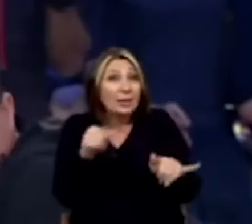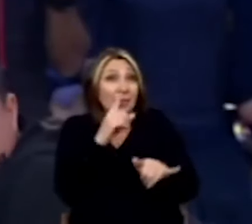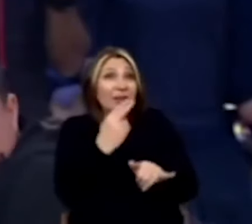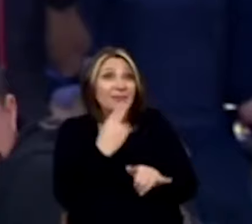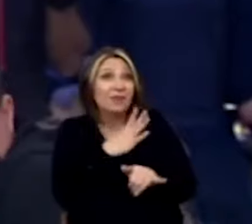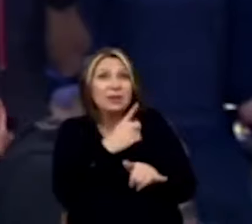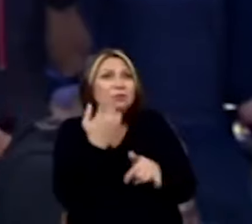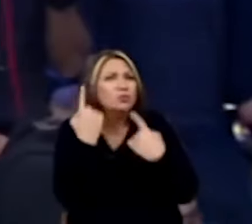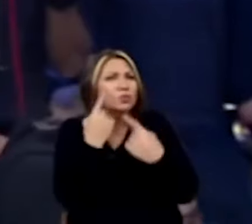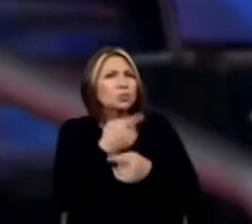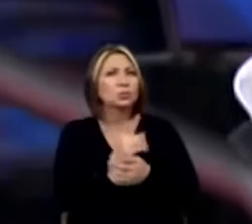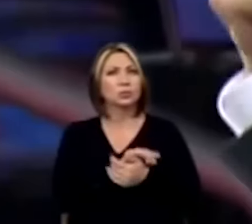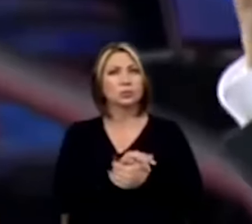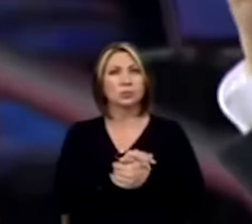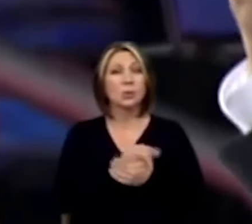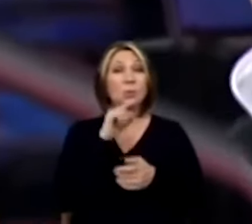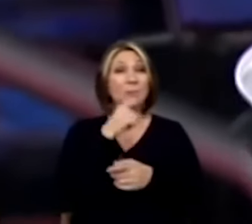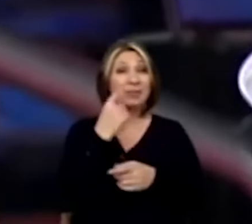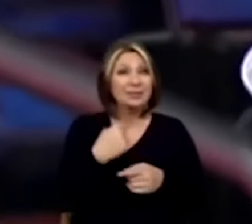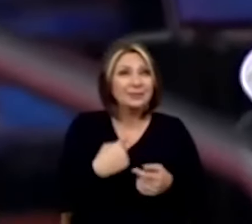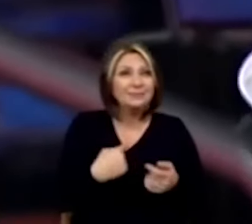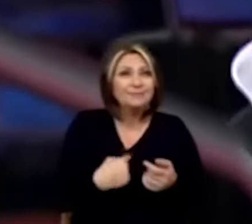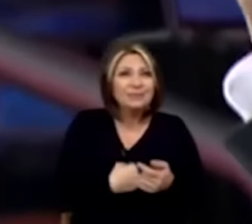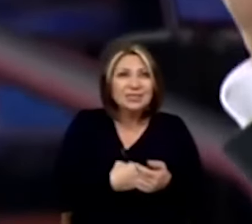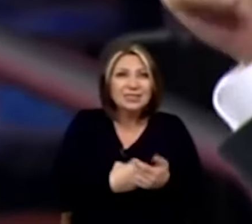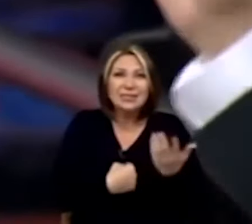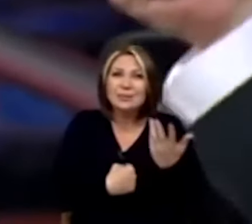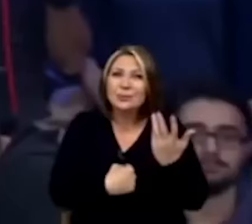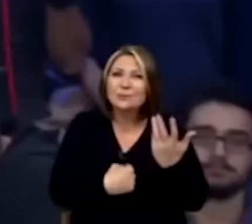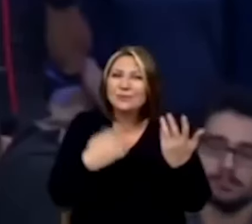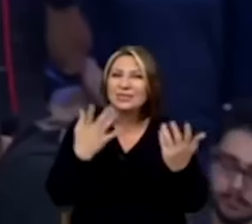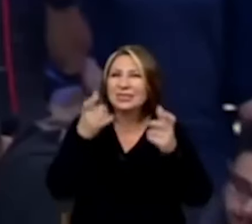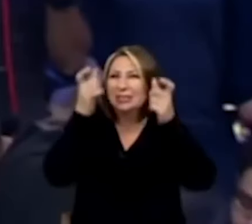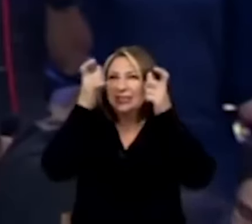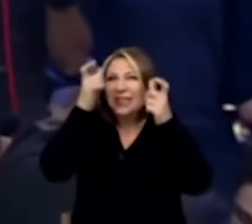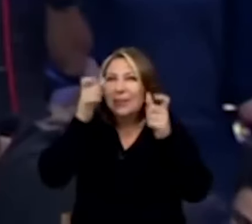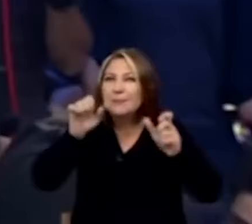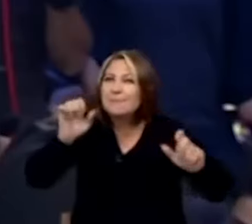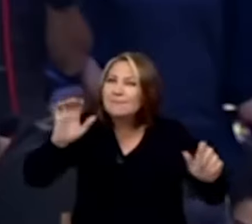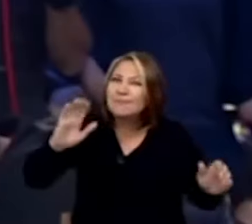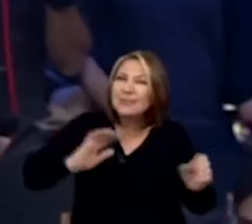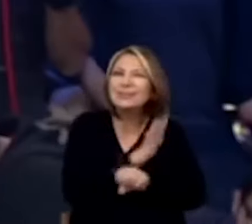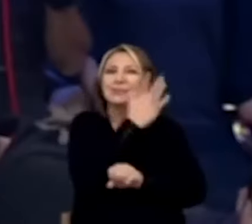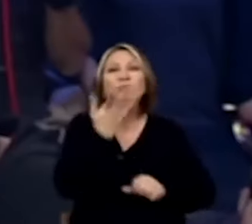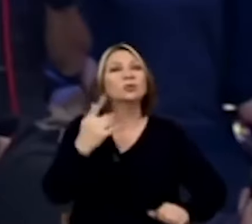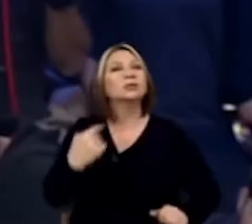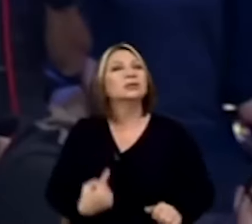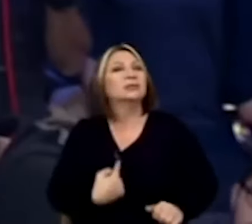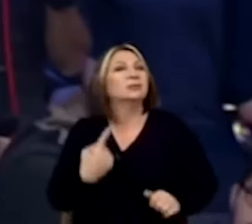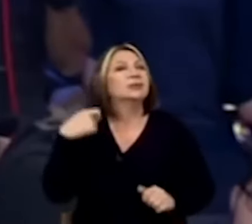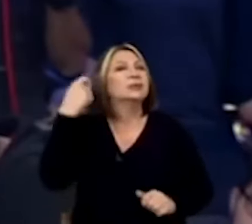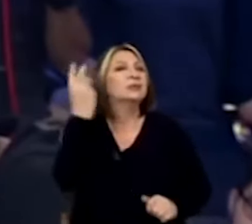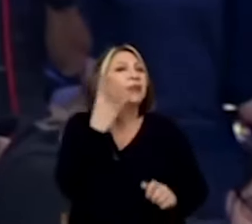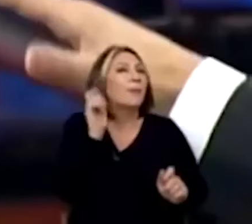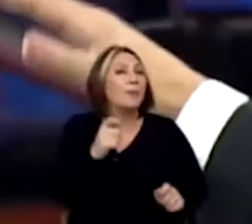konuda? Yani böyle bir içinden böyle bir şey geçiyordur. Ulen diyordu, şeytanın bacağını kırarım buradan. Sonra canım isterse dizi